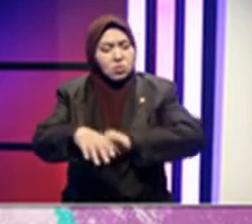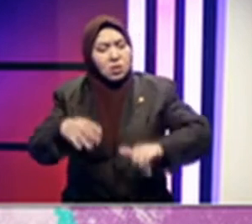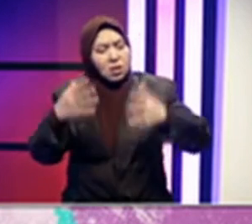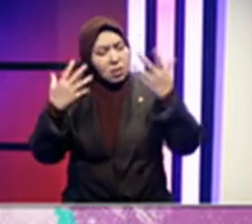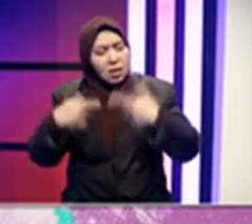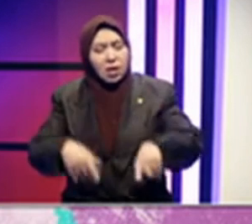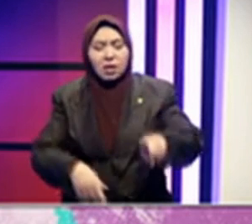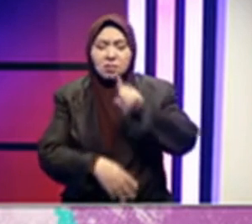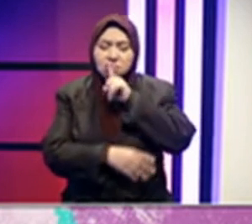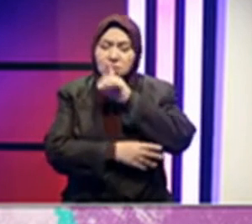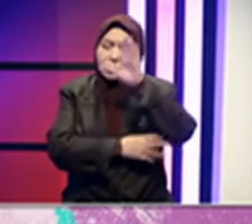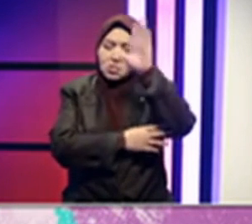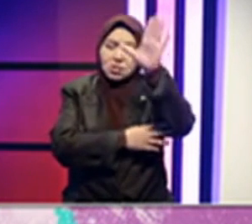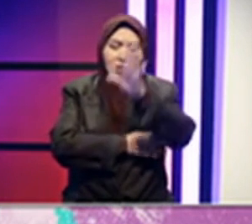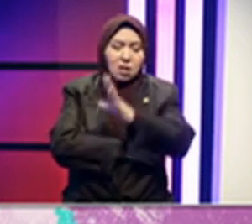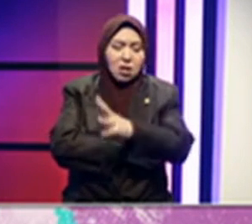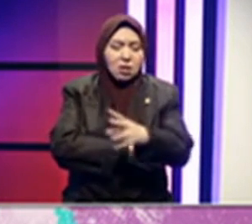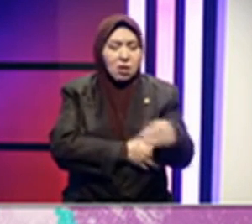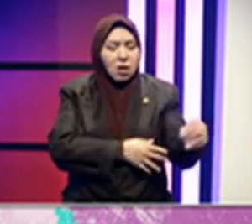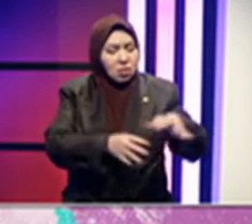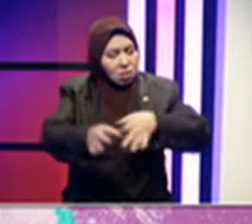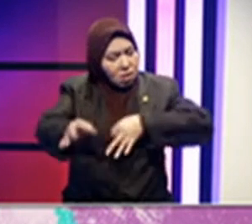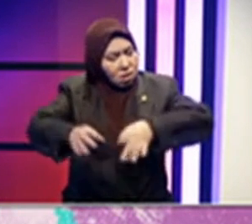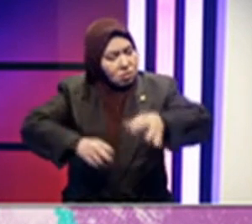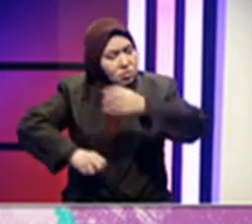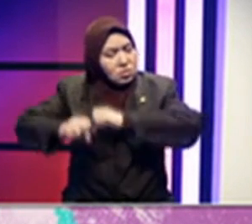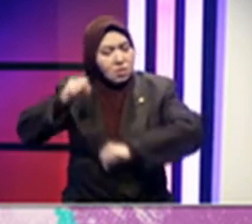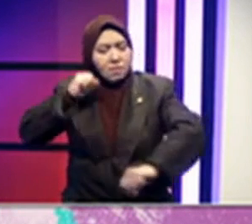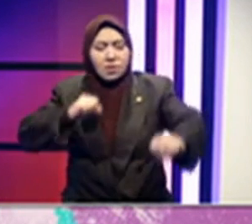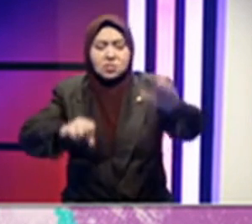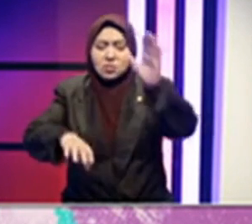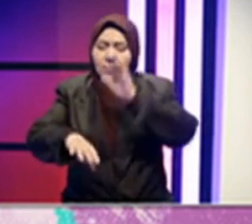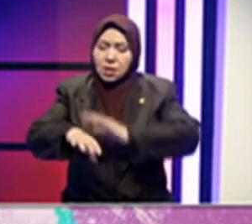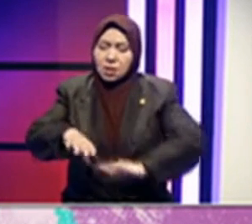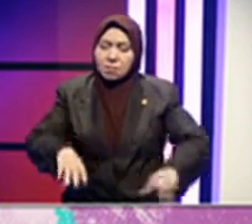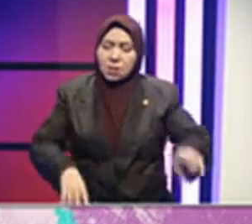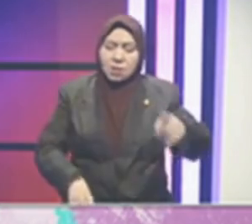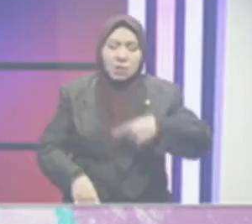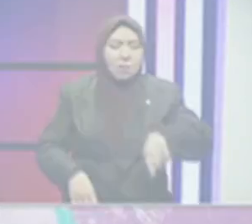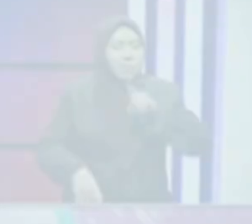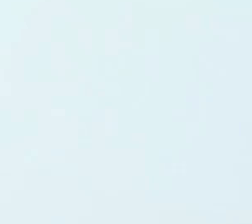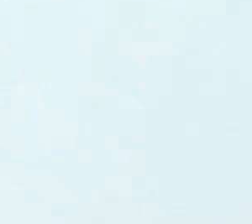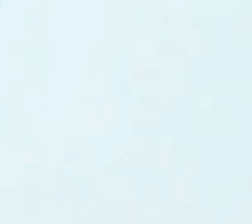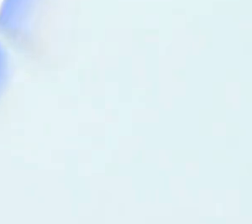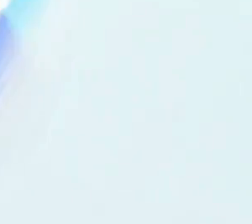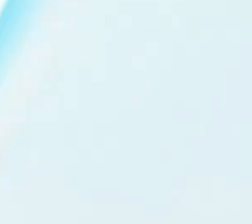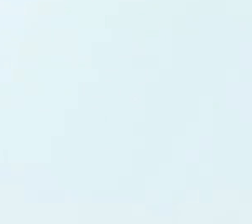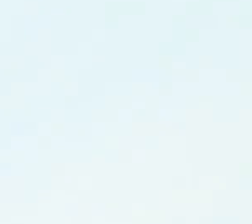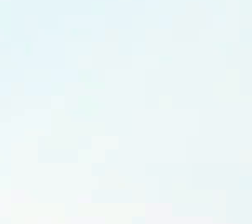الجنة عرفها لهم. صدق الله العظيم.